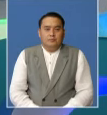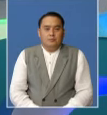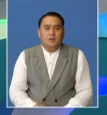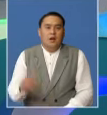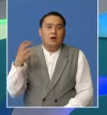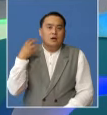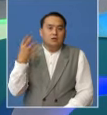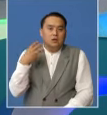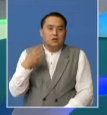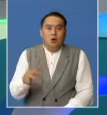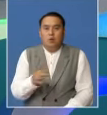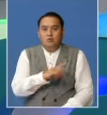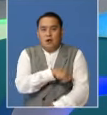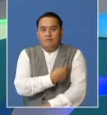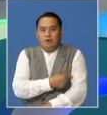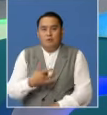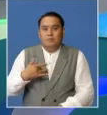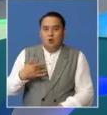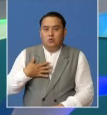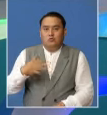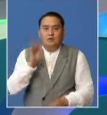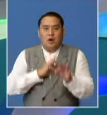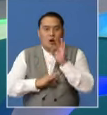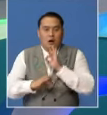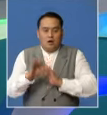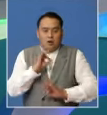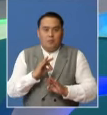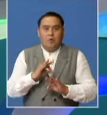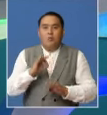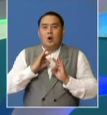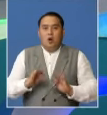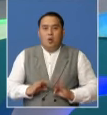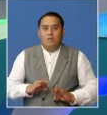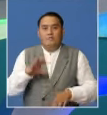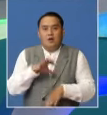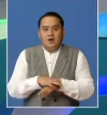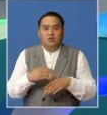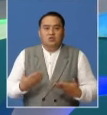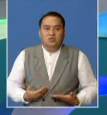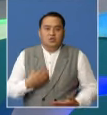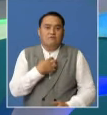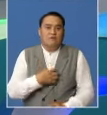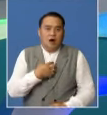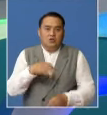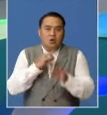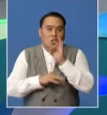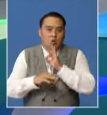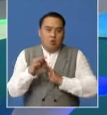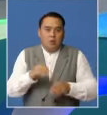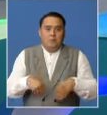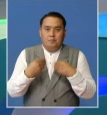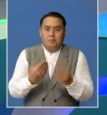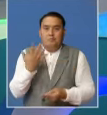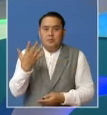В Кызылординской области врач присвоила себе лекарства для диабетчиков. Прокуроры выявили, что жизненно важные препараты не выдали